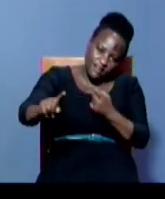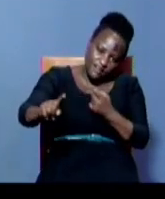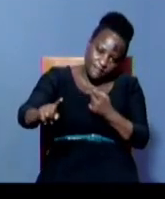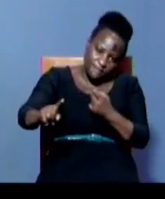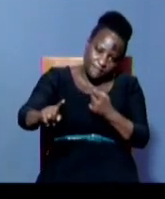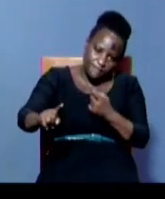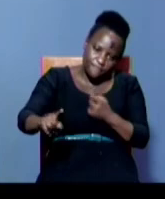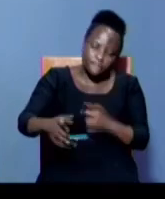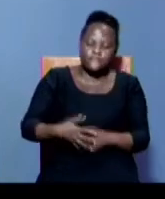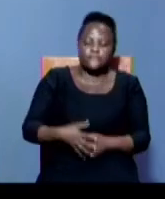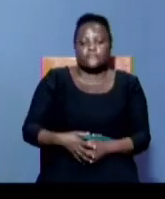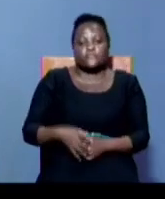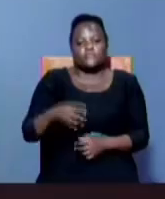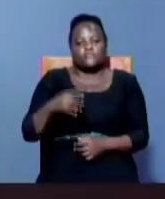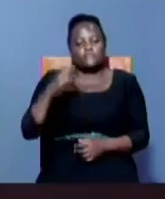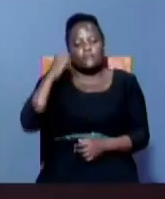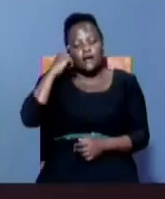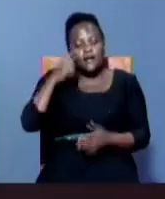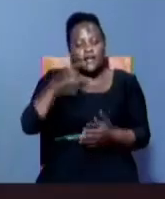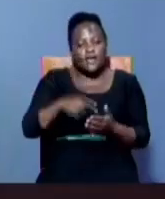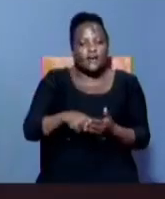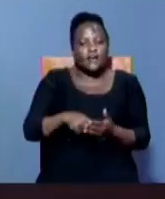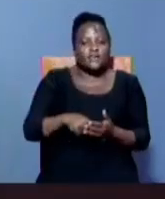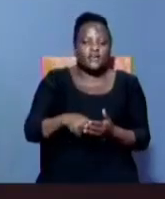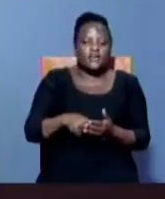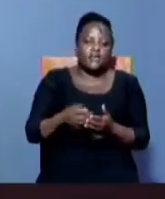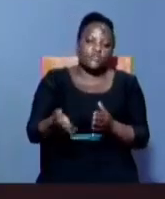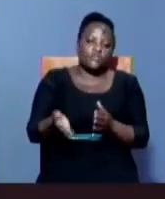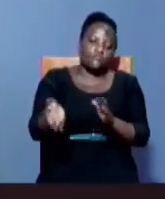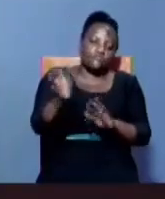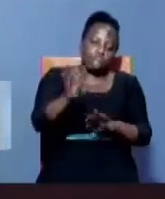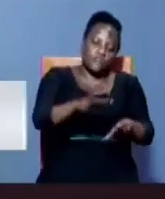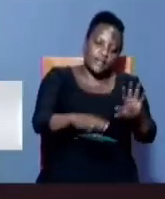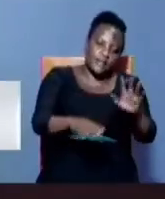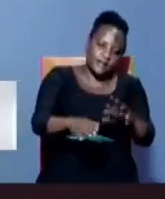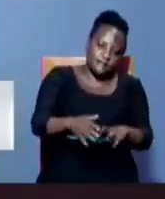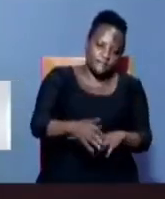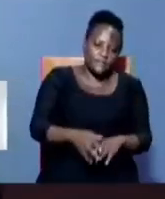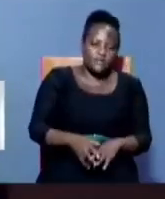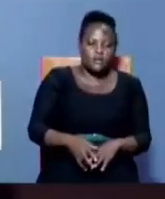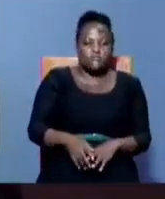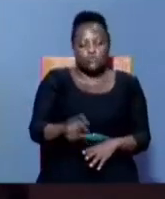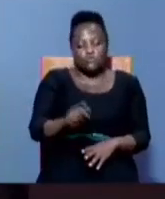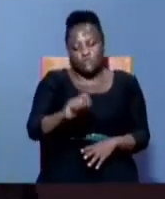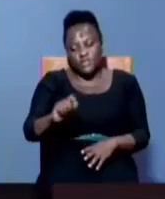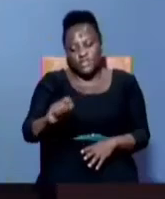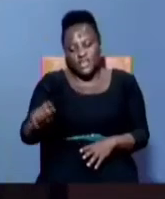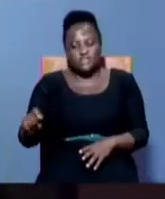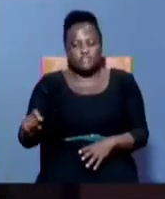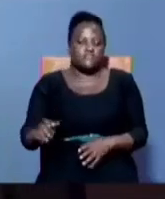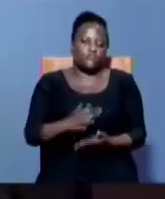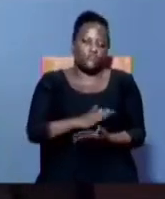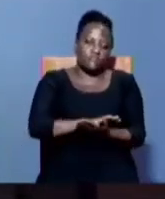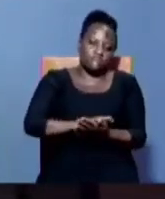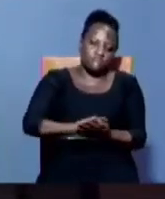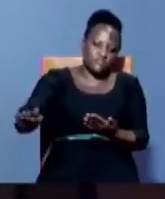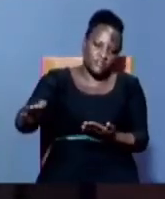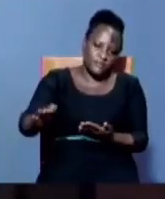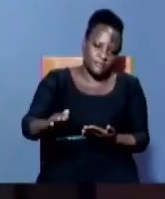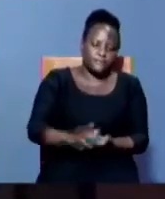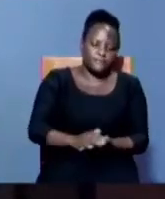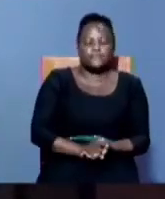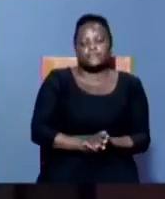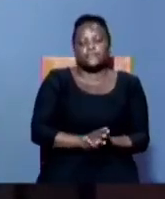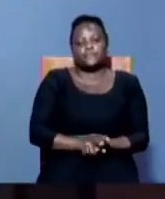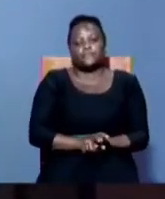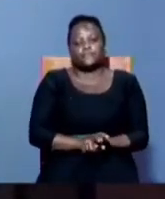cover. Maana yake tu cancel, kukasta. Kama ulikuwa umeandika hivi, sasa una cross, unakata, to cancel.